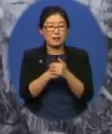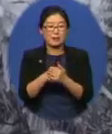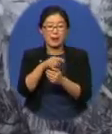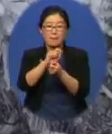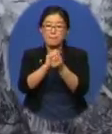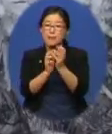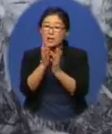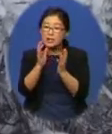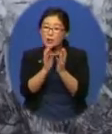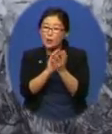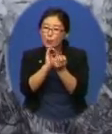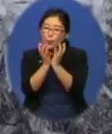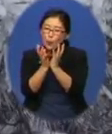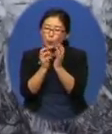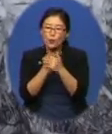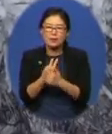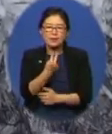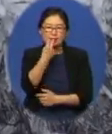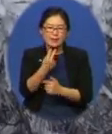생명력이 시험받고 있습니다.